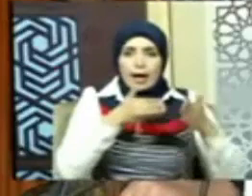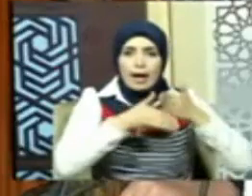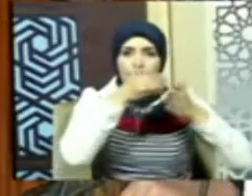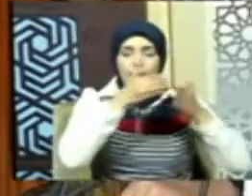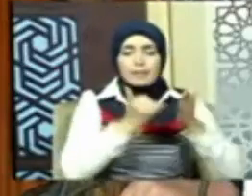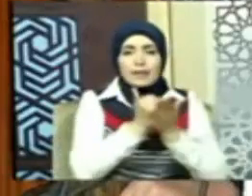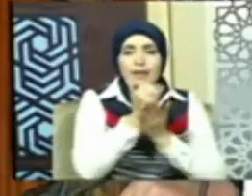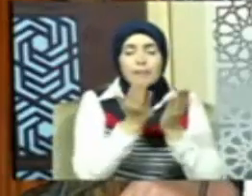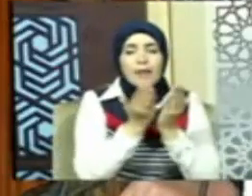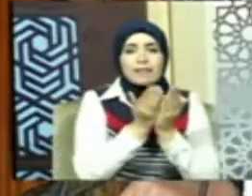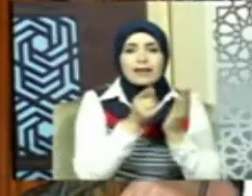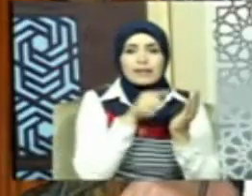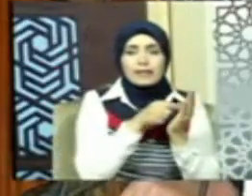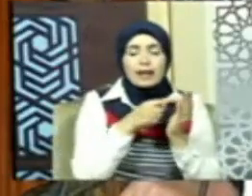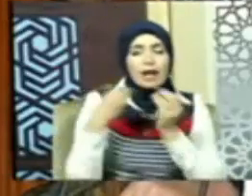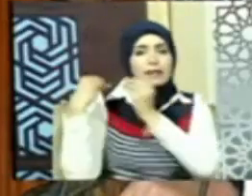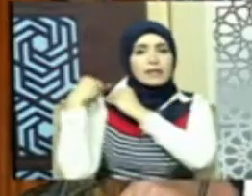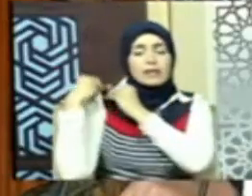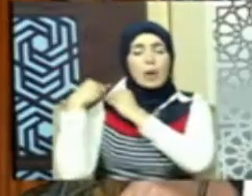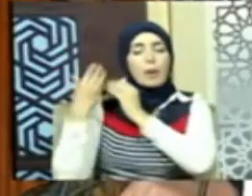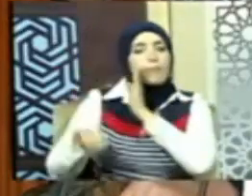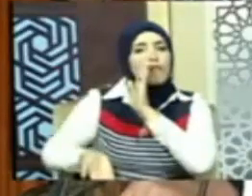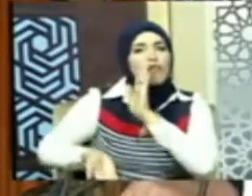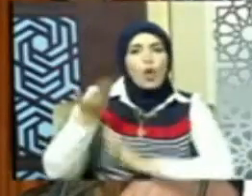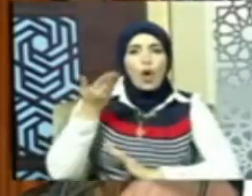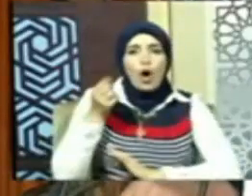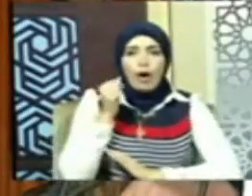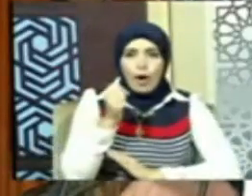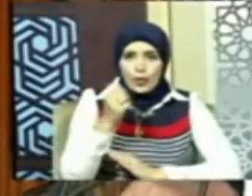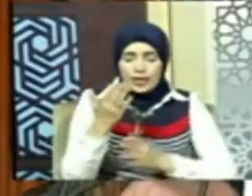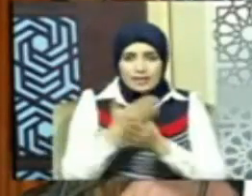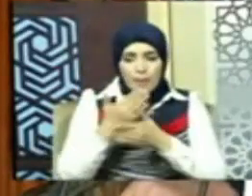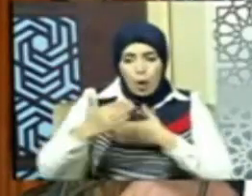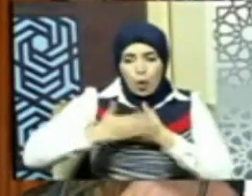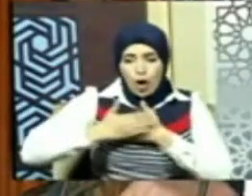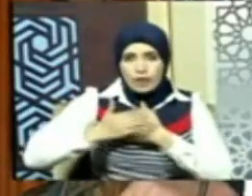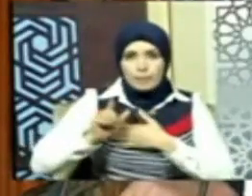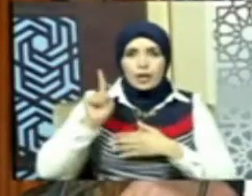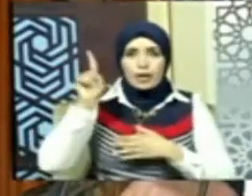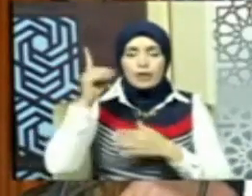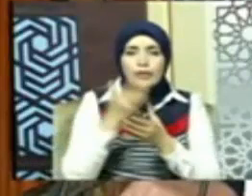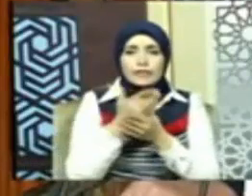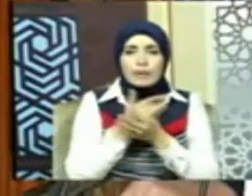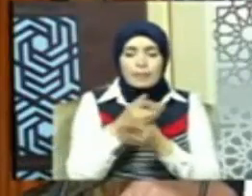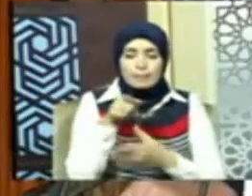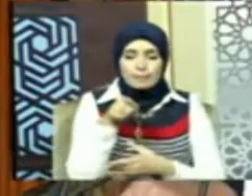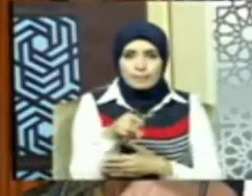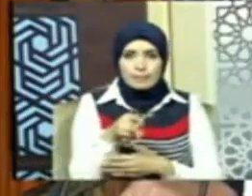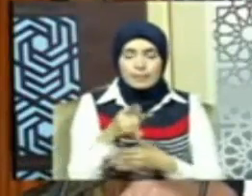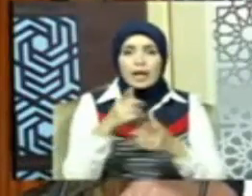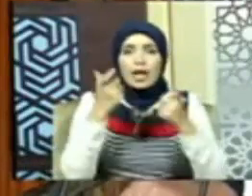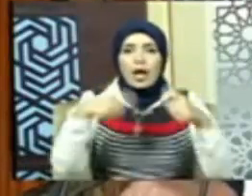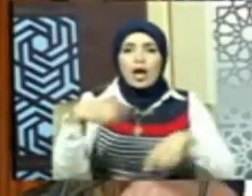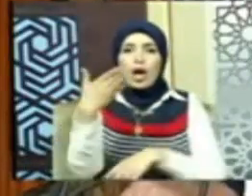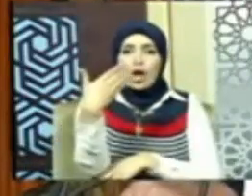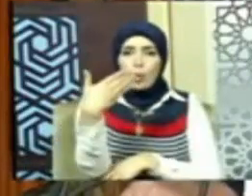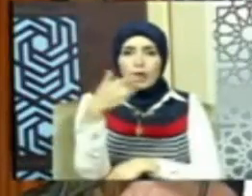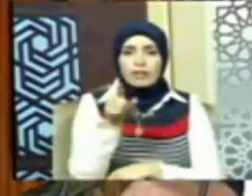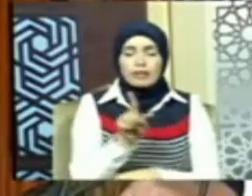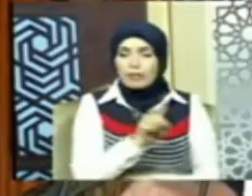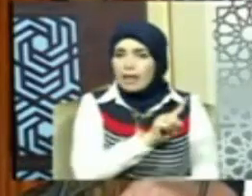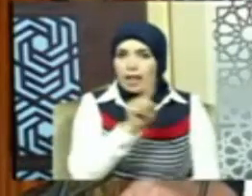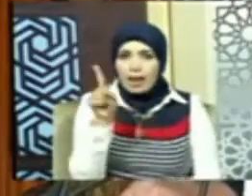أعلى القربات إلى الله، لأن الأوطان لا تقام ولا تبنى إلا